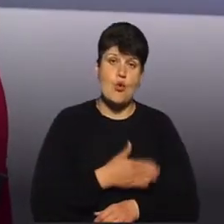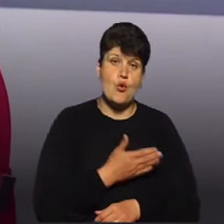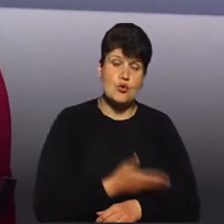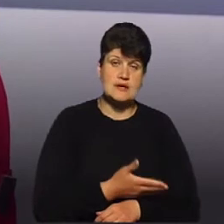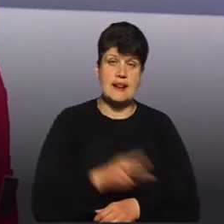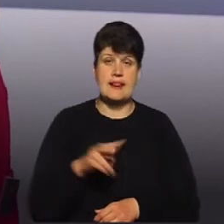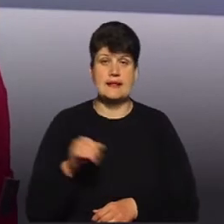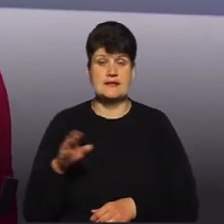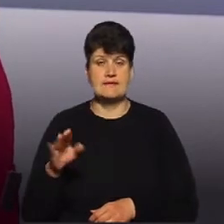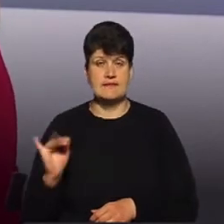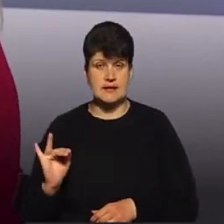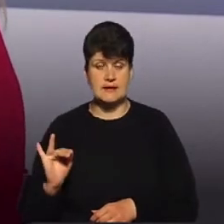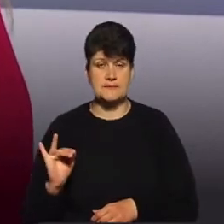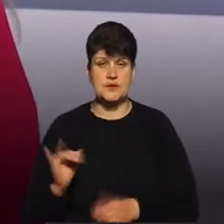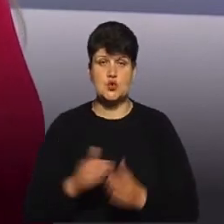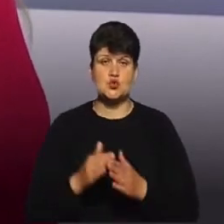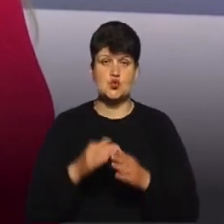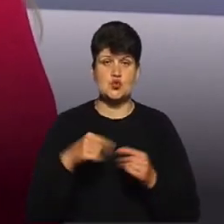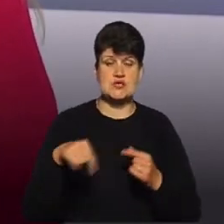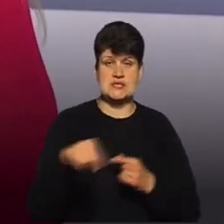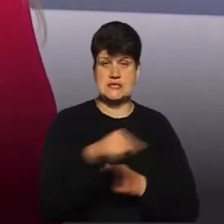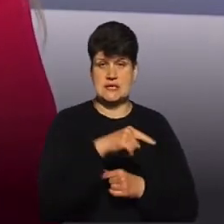скажімо, з сусідніх країн,